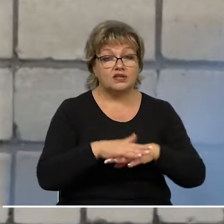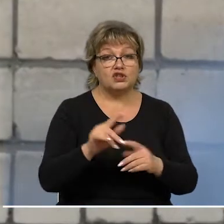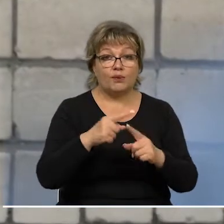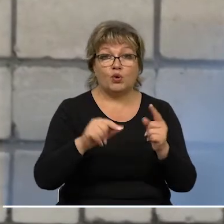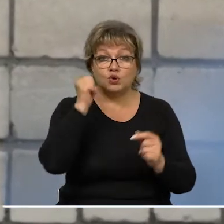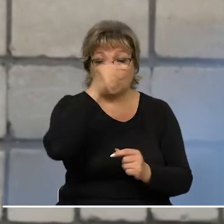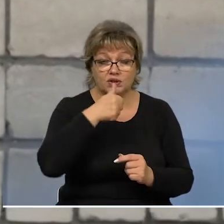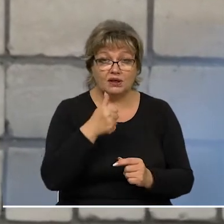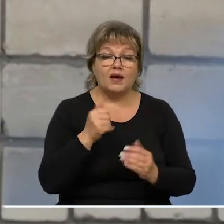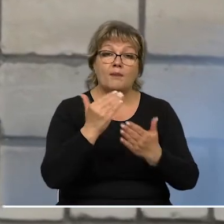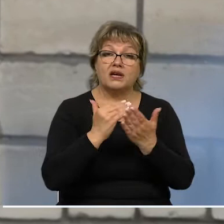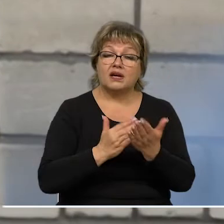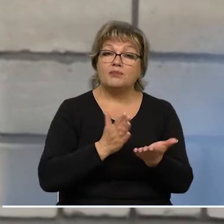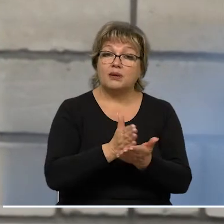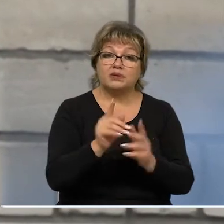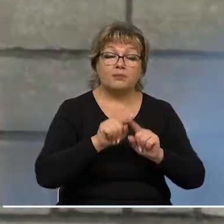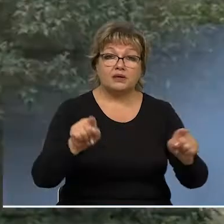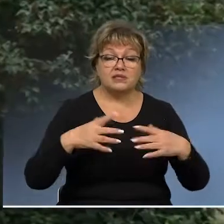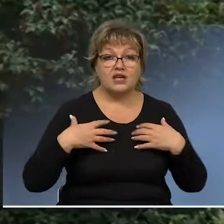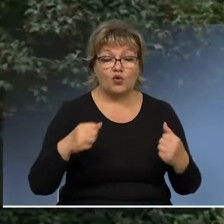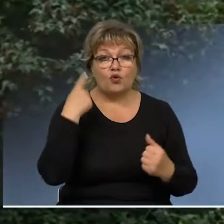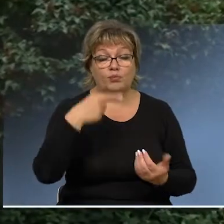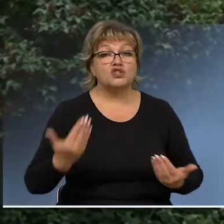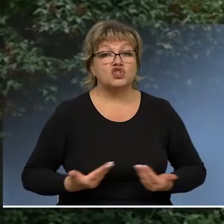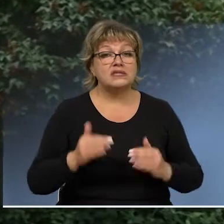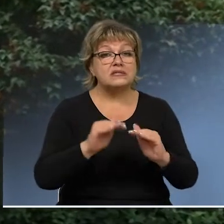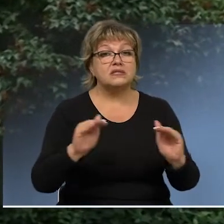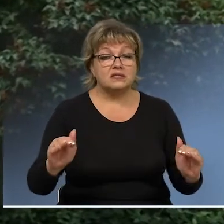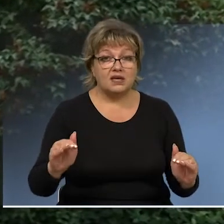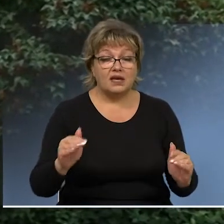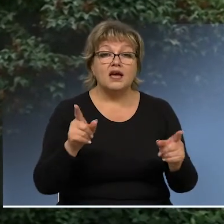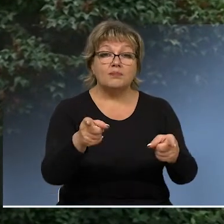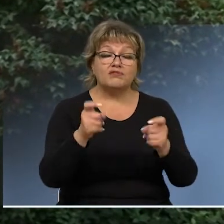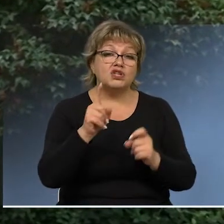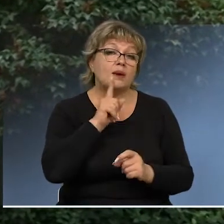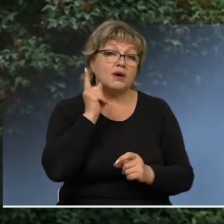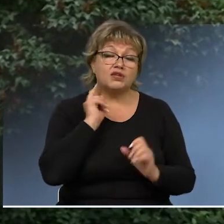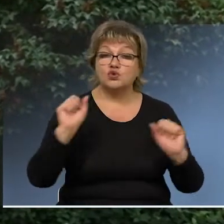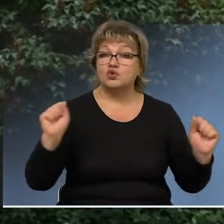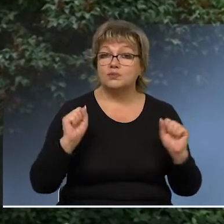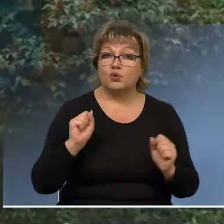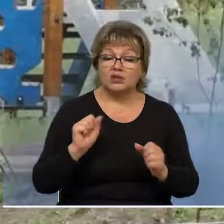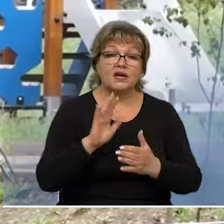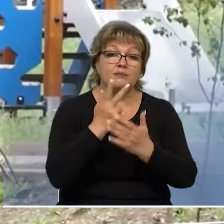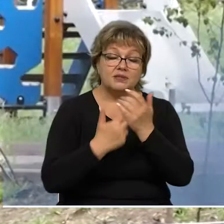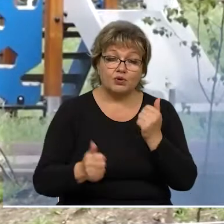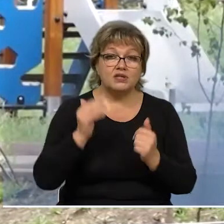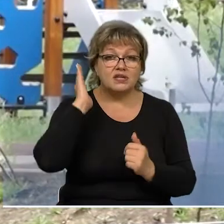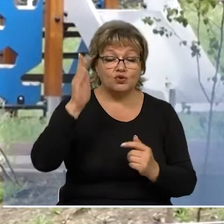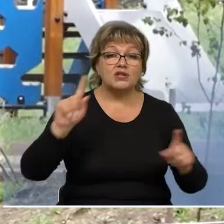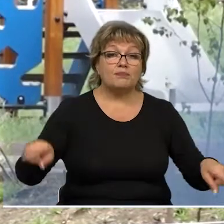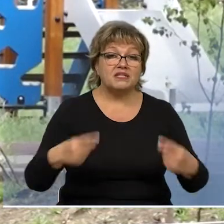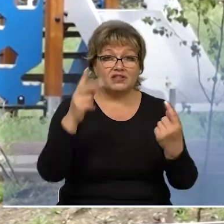реализации рассчитан на полгода программа направленная на пропаганду здорового образа жизни детей ведь привлечении молодежи спорт